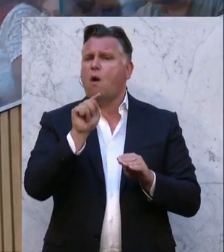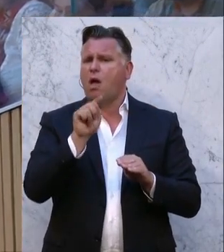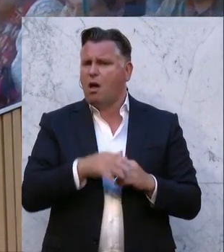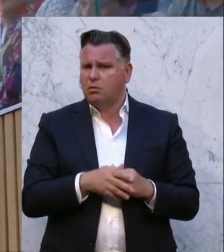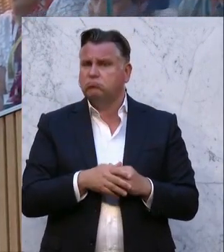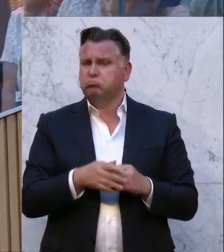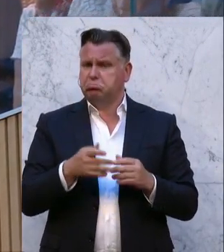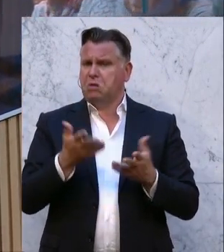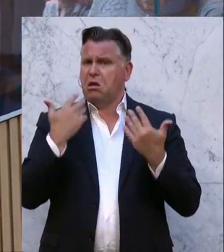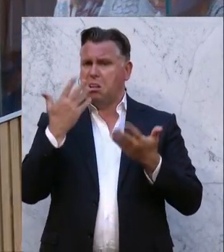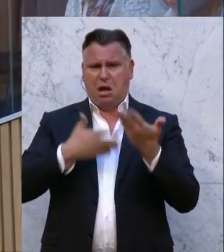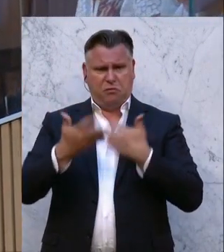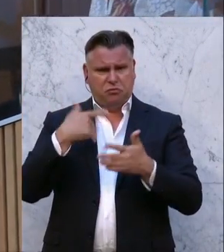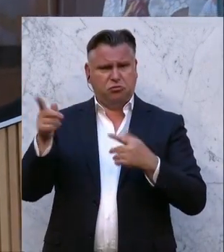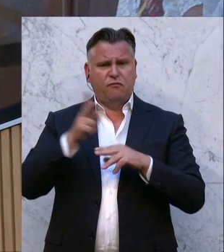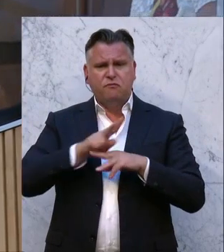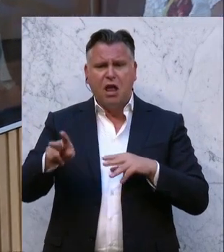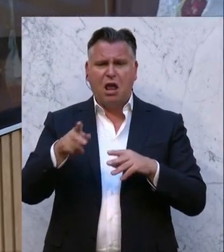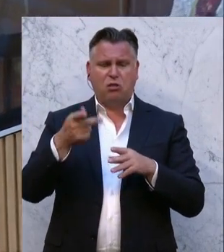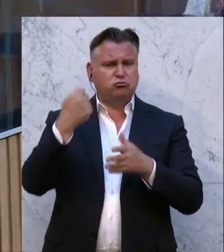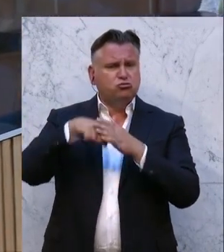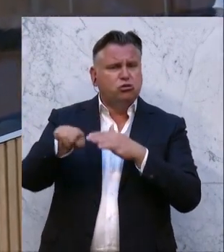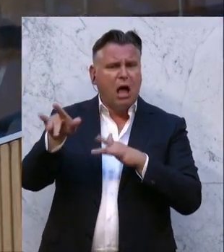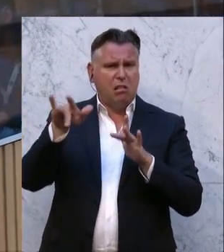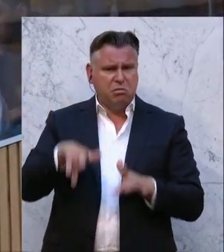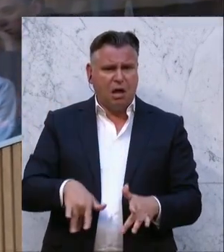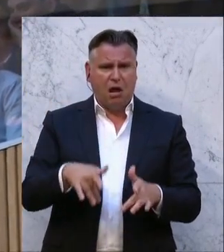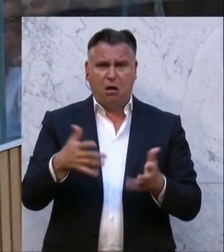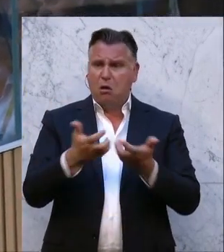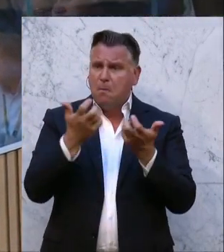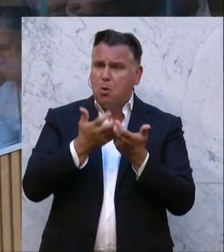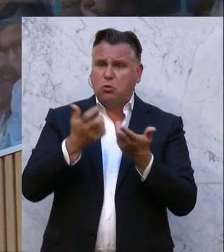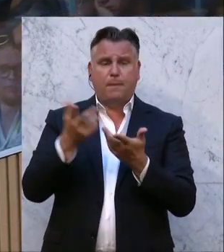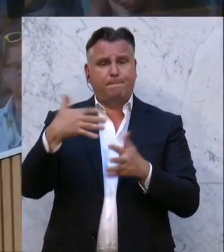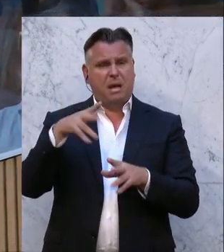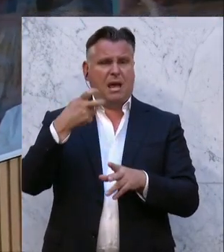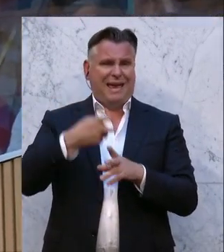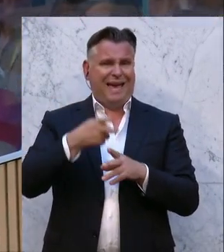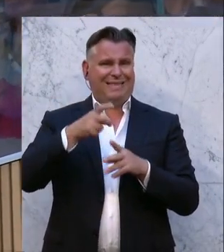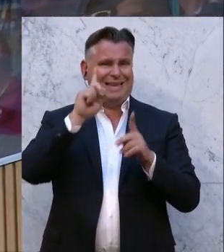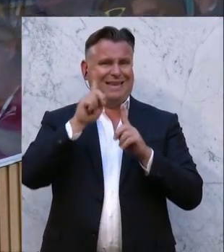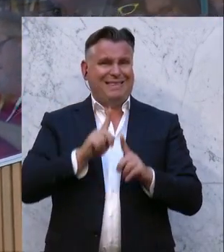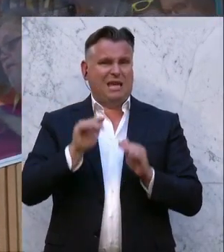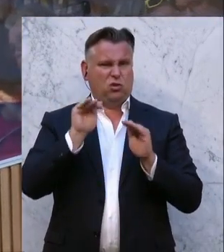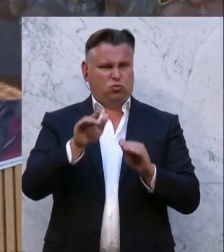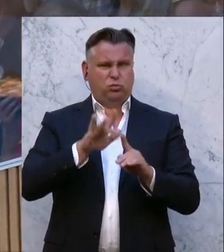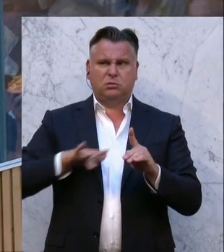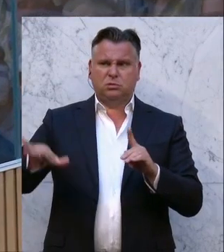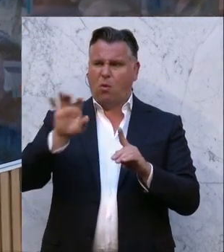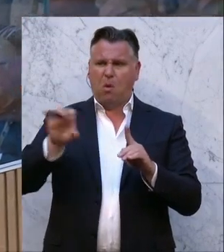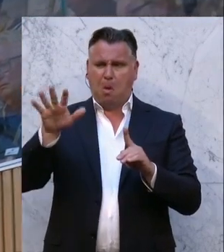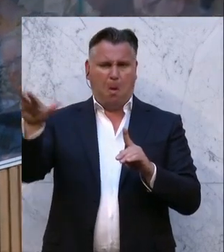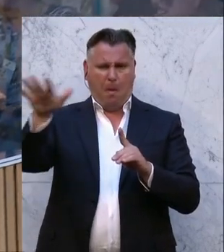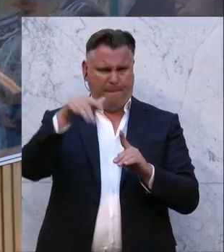ursächlich einmal aus der Landwirtschaft. Acker, Wiese, Stall. Wir haben hier die Produktionsauflagen. Wir haben härteren Tierschutz als im Rest Europas. Wir